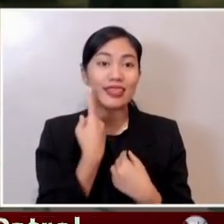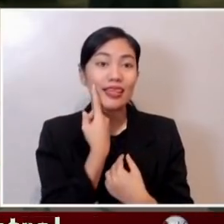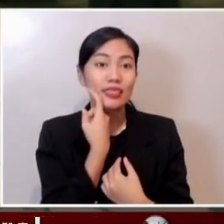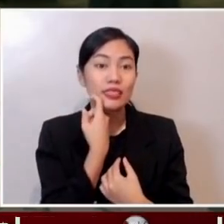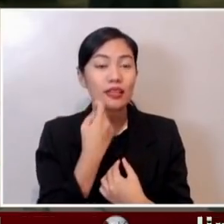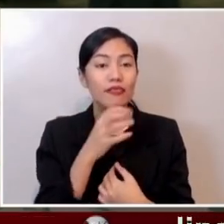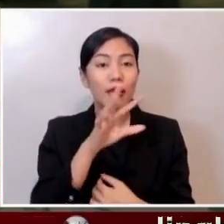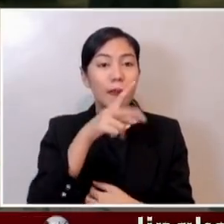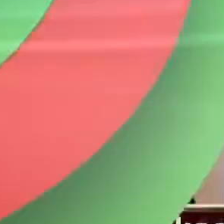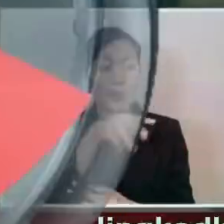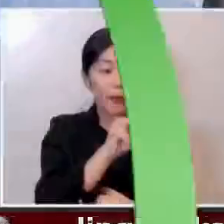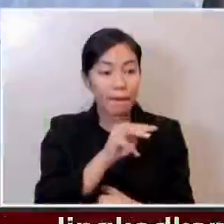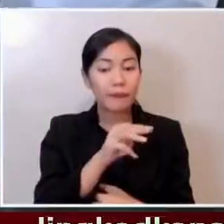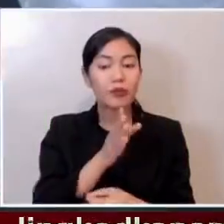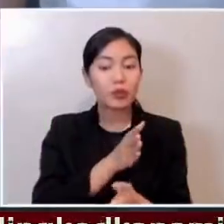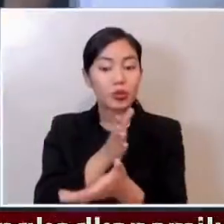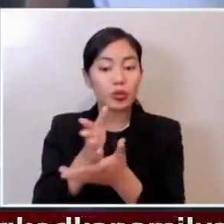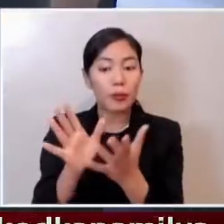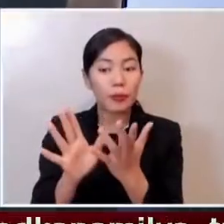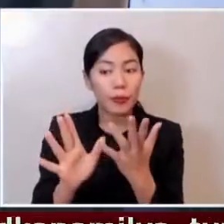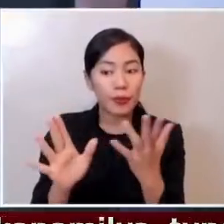hapon.